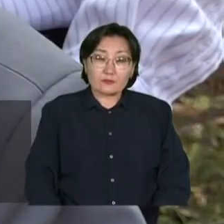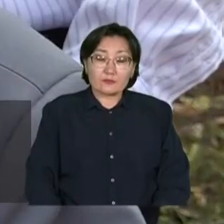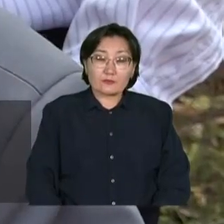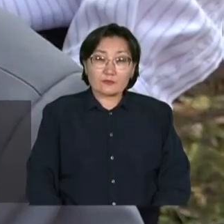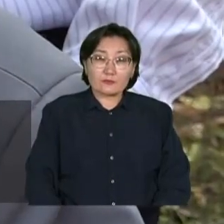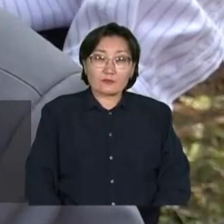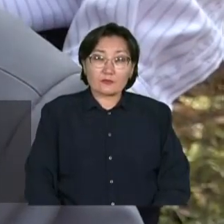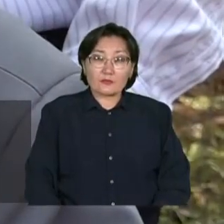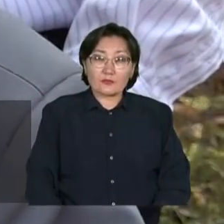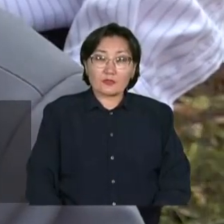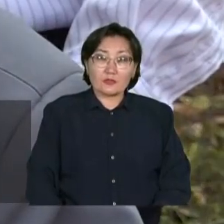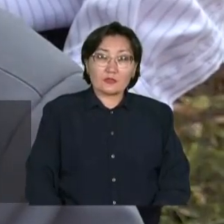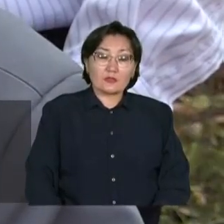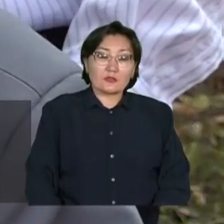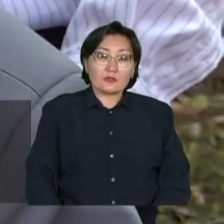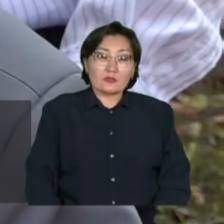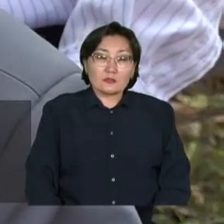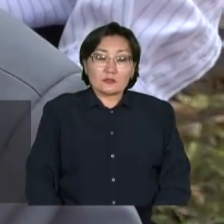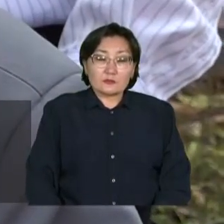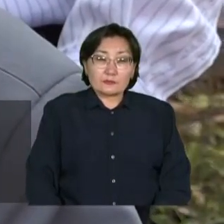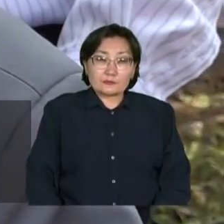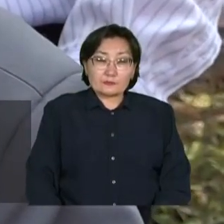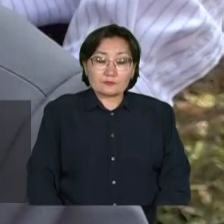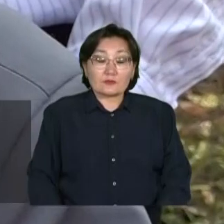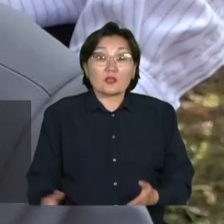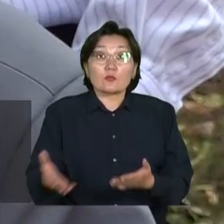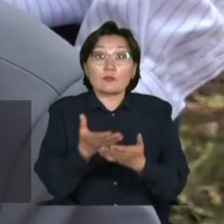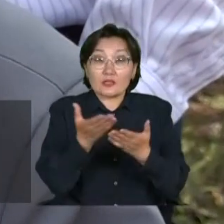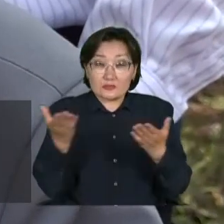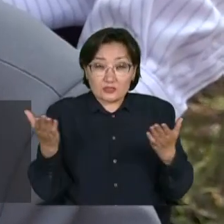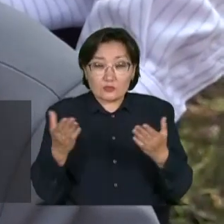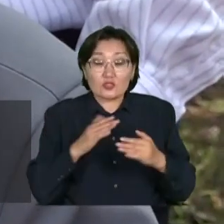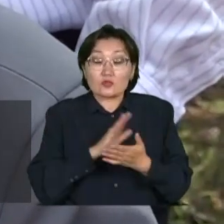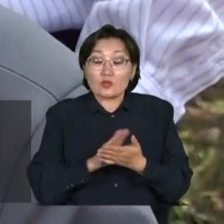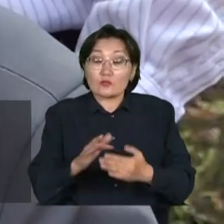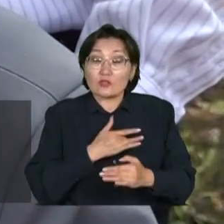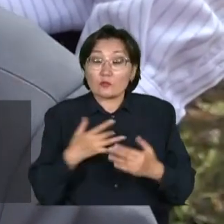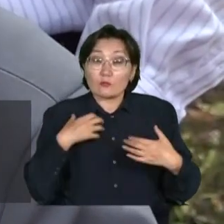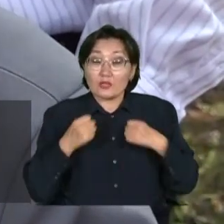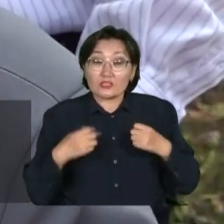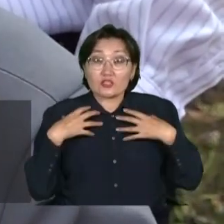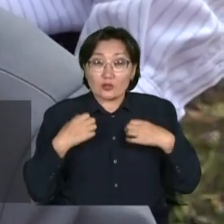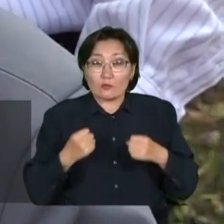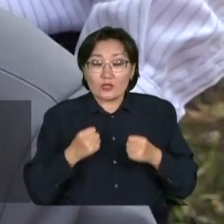Я вам всем желаю доброго здоровья. Барлық отандастарыма шын жүректен мықты денсаулық пен жақсылық тілеймін. Көрсетіп